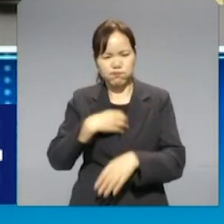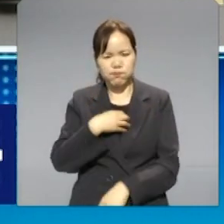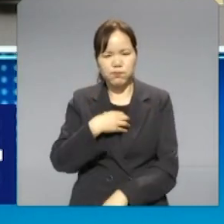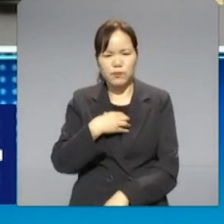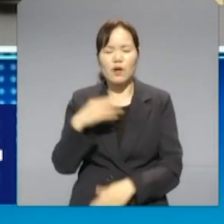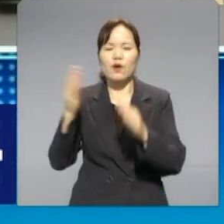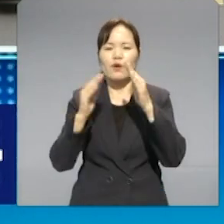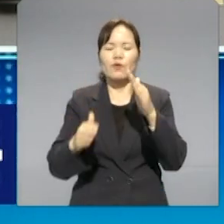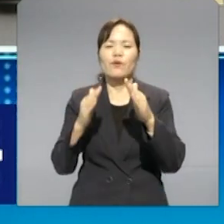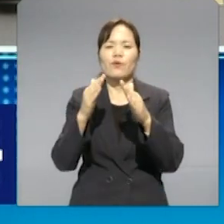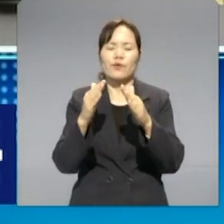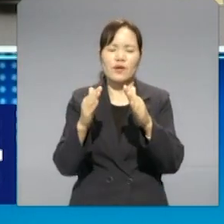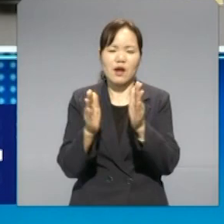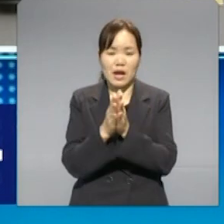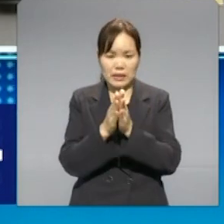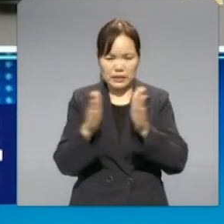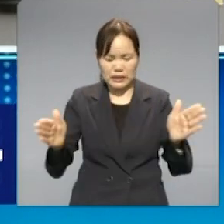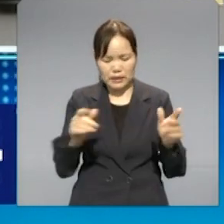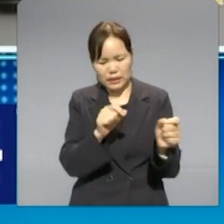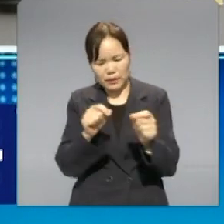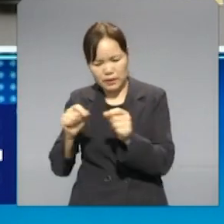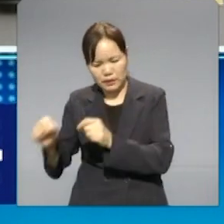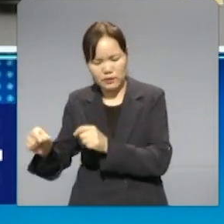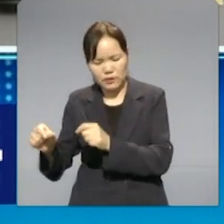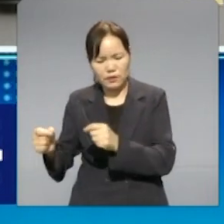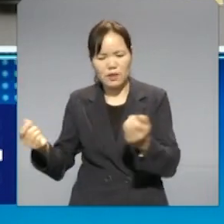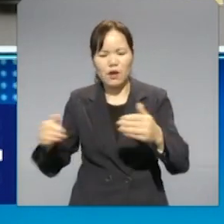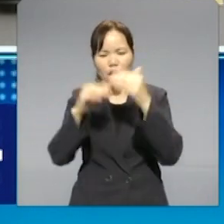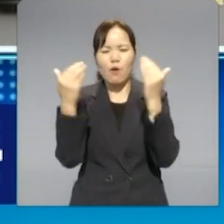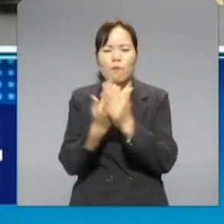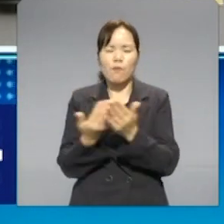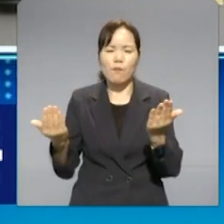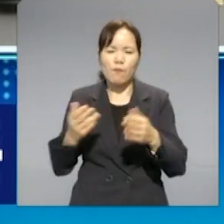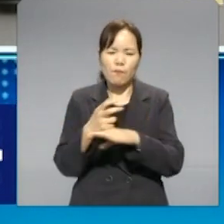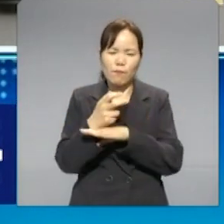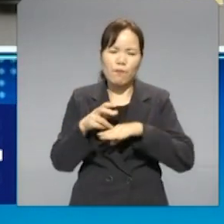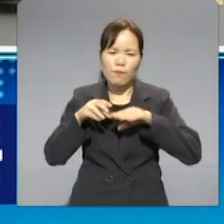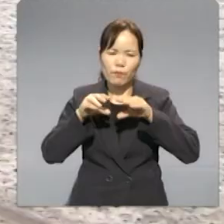늦춰지면서 노조가 총파업을 예고했습니다 김대영